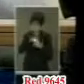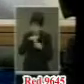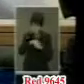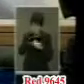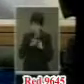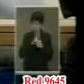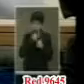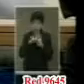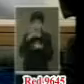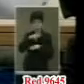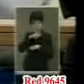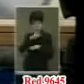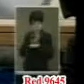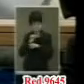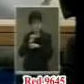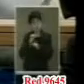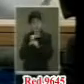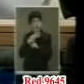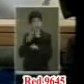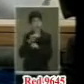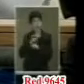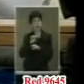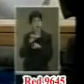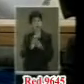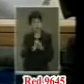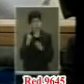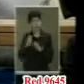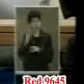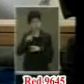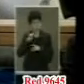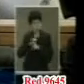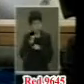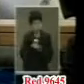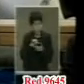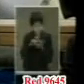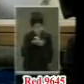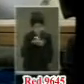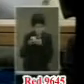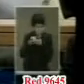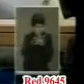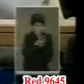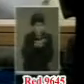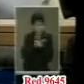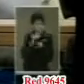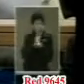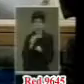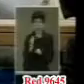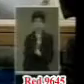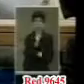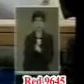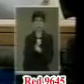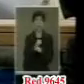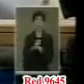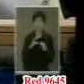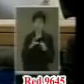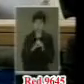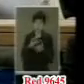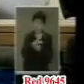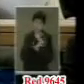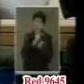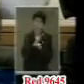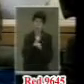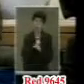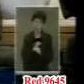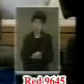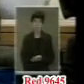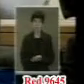ด็นประธานรัฐสภาต้องมาจากประธานสภาผู้แทนราษฎรนั้นได้แก้ไขผ่านไปด้วยความรวดเร็วนี่คือวิกฤตของประเทศกับท่านประ